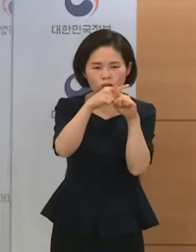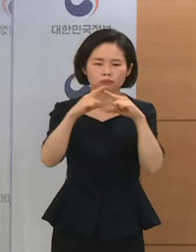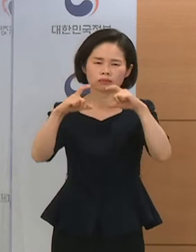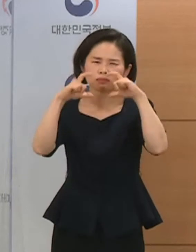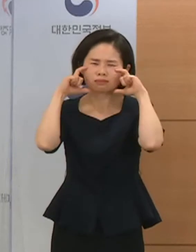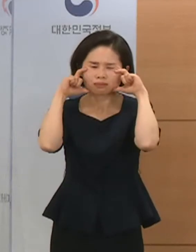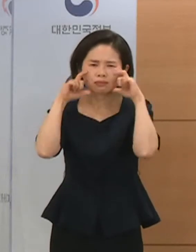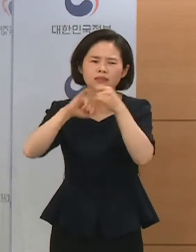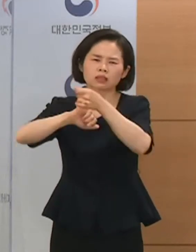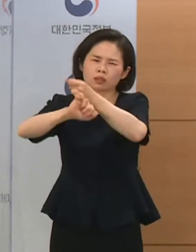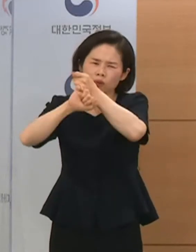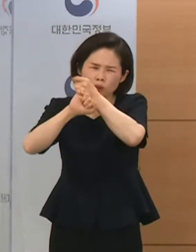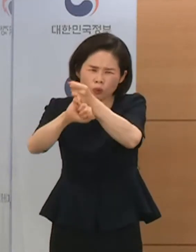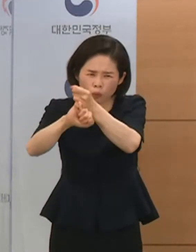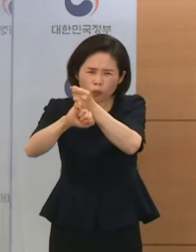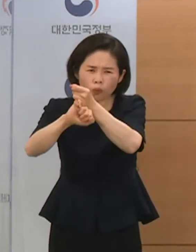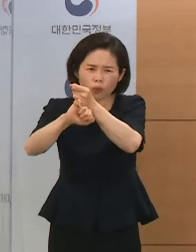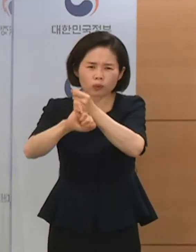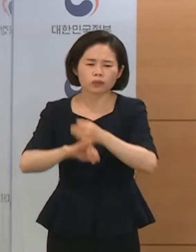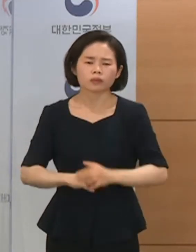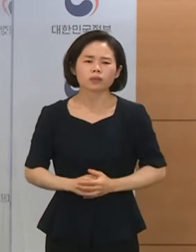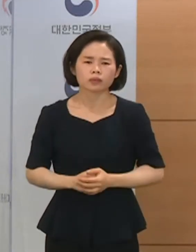써주실 것을 간곡히 요청드립니다.